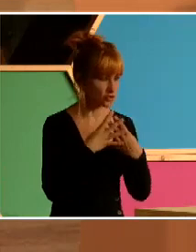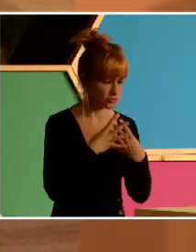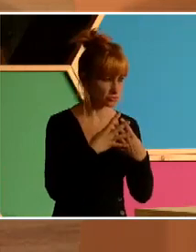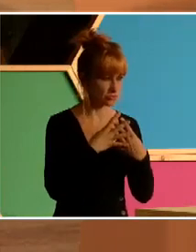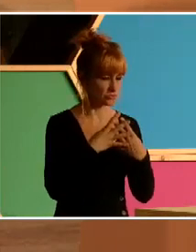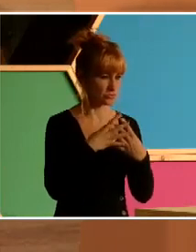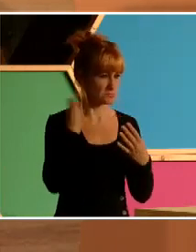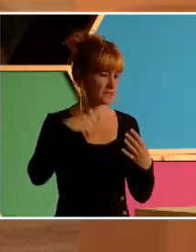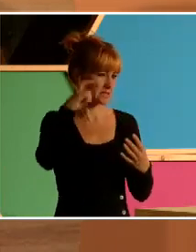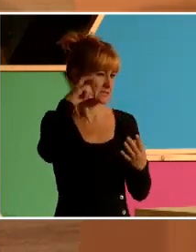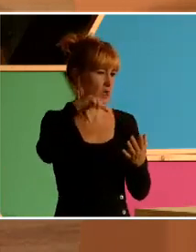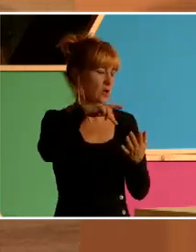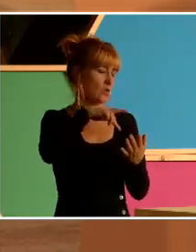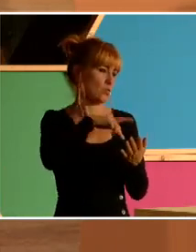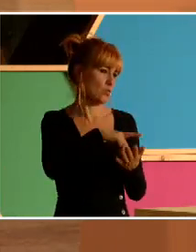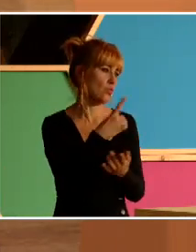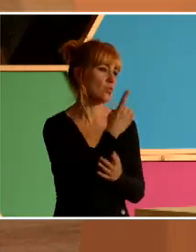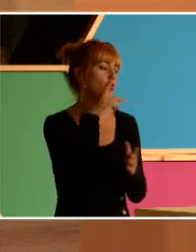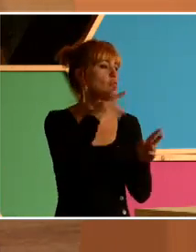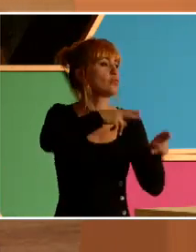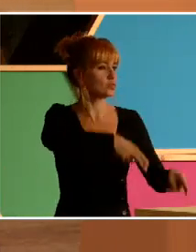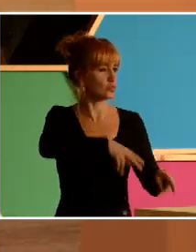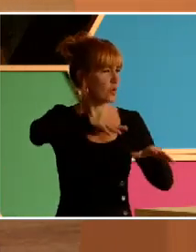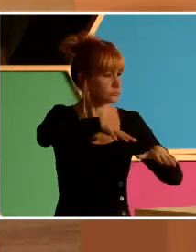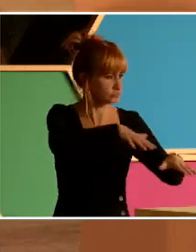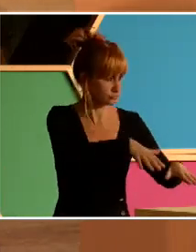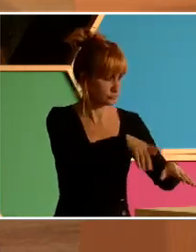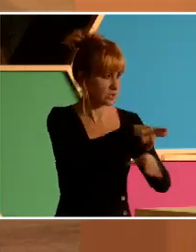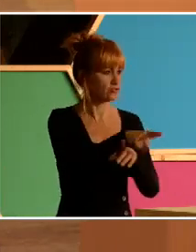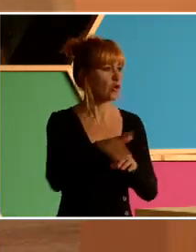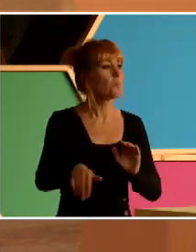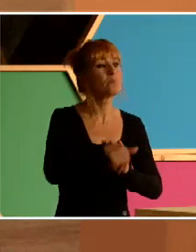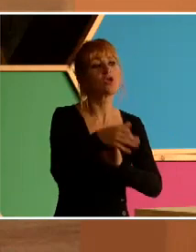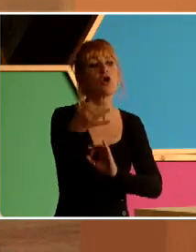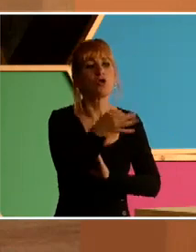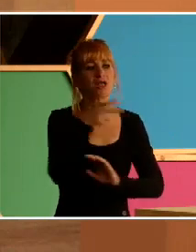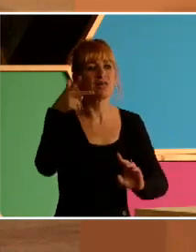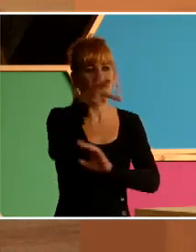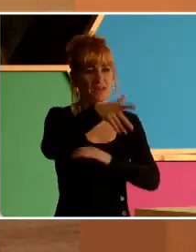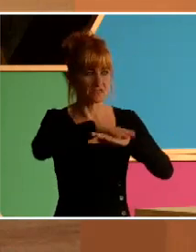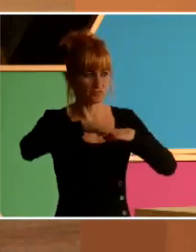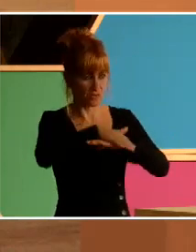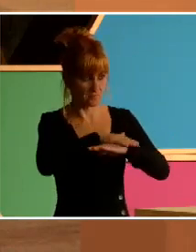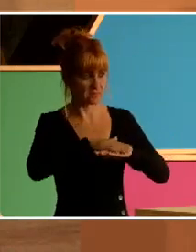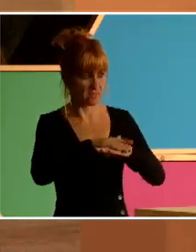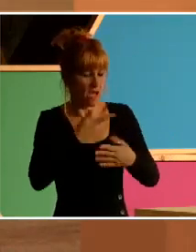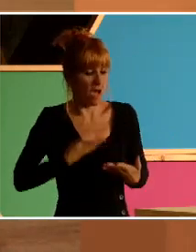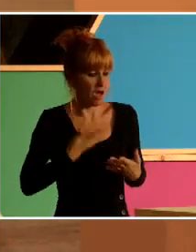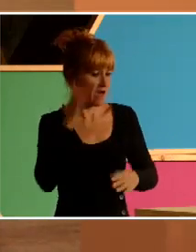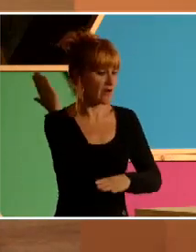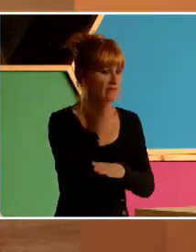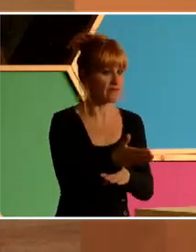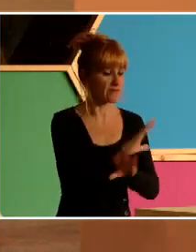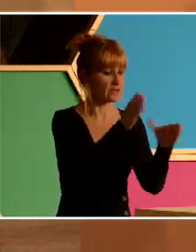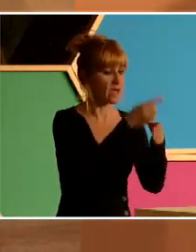d'octubre, per una banda fa una vulneració de drets fonamentals que avui afecta independentistes però que en el passat recent